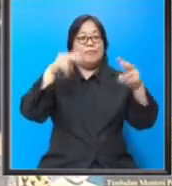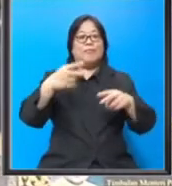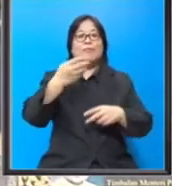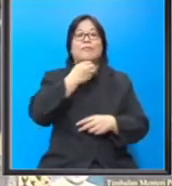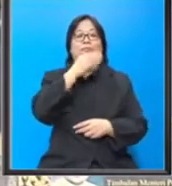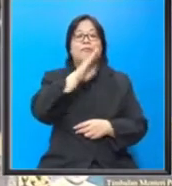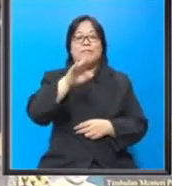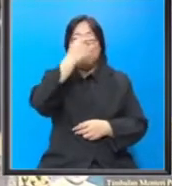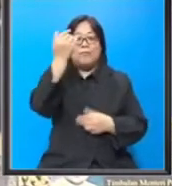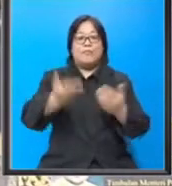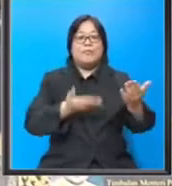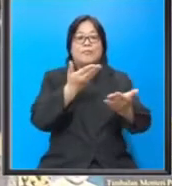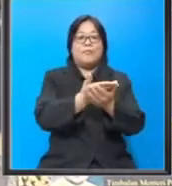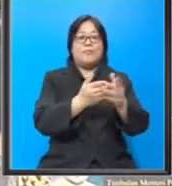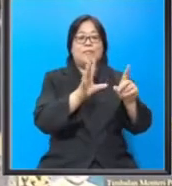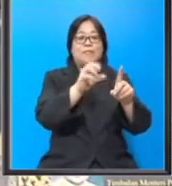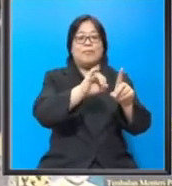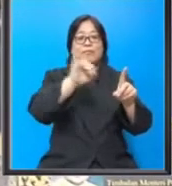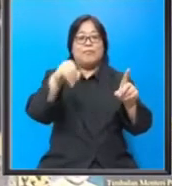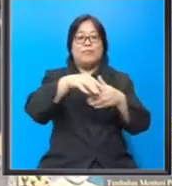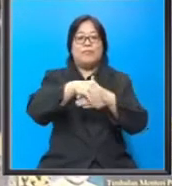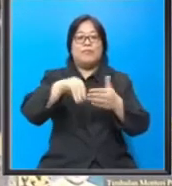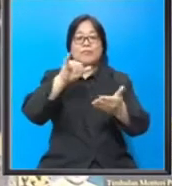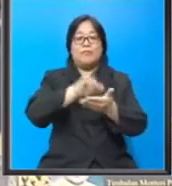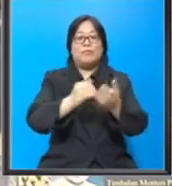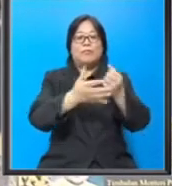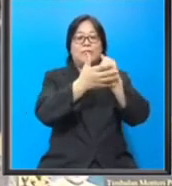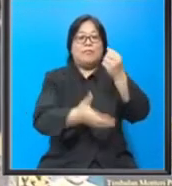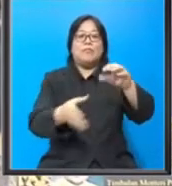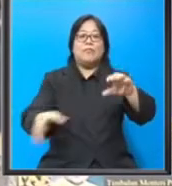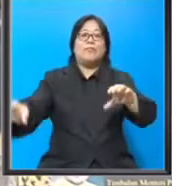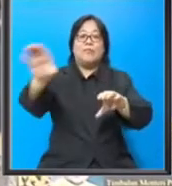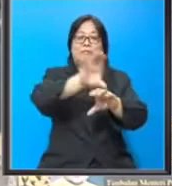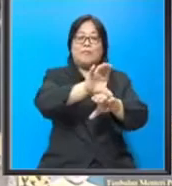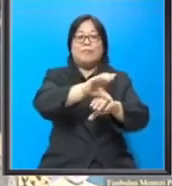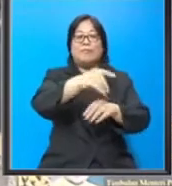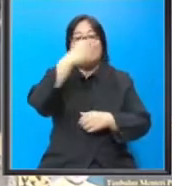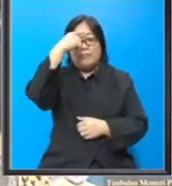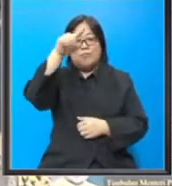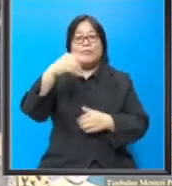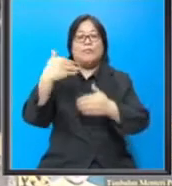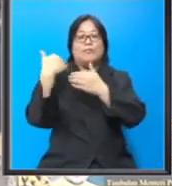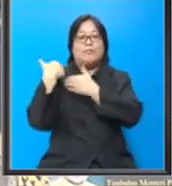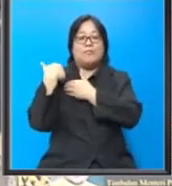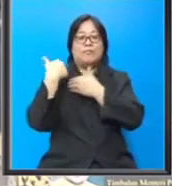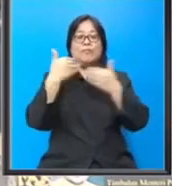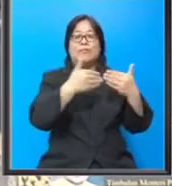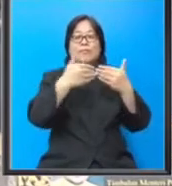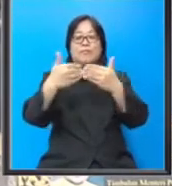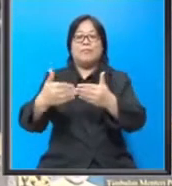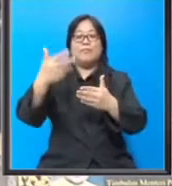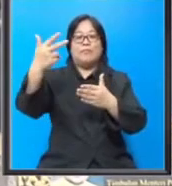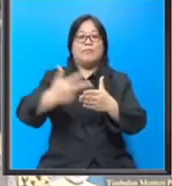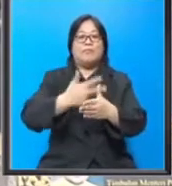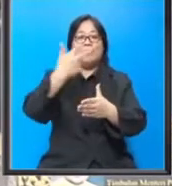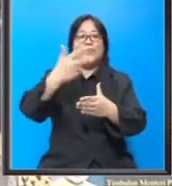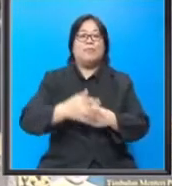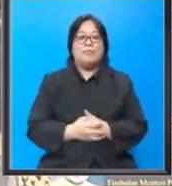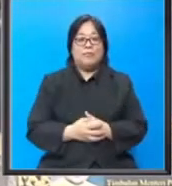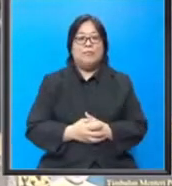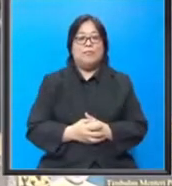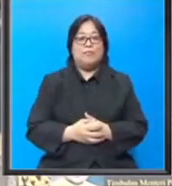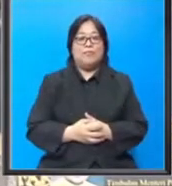Dalam hal ini sebenarnya cadangan 150000000 Ringgit adalah dana tambahan untuk menampung lanjutan 3 bulan